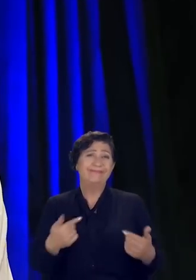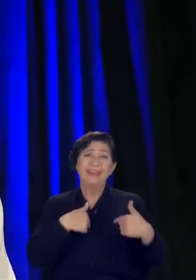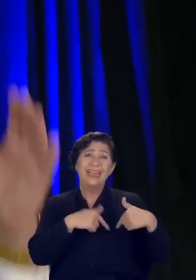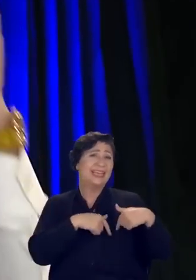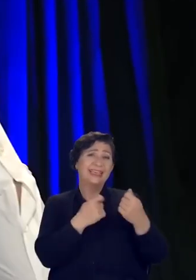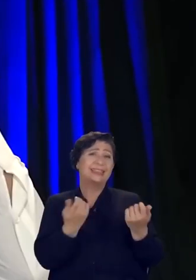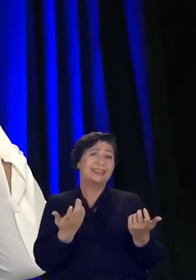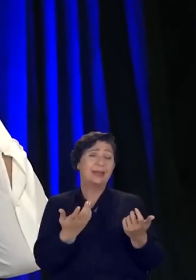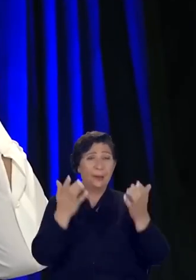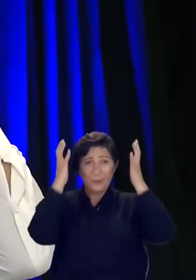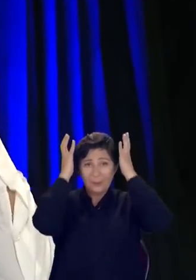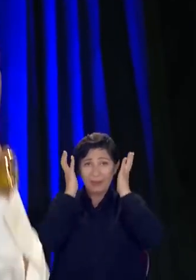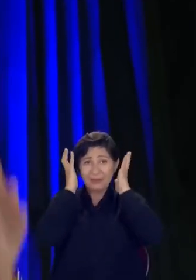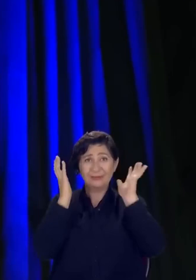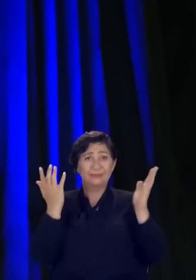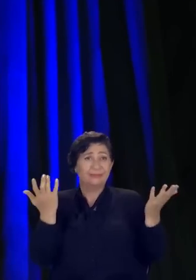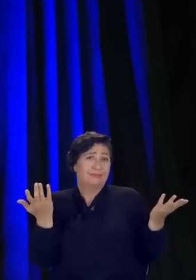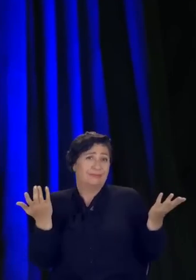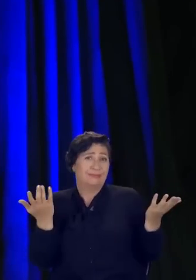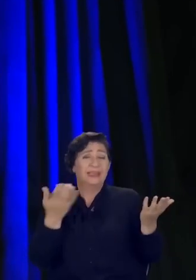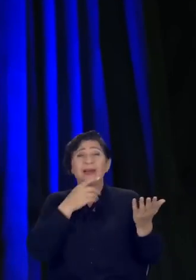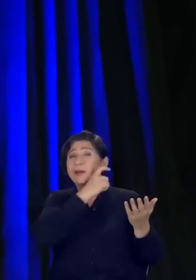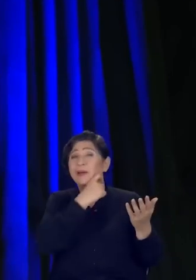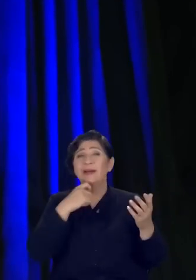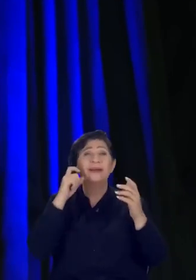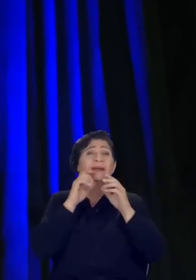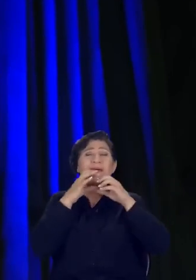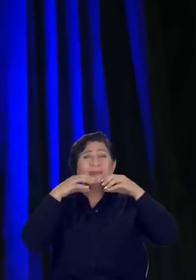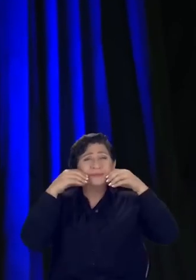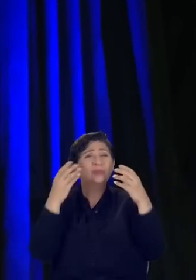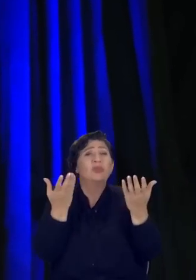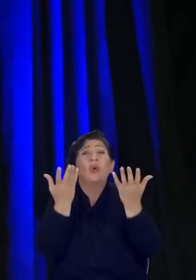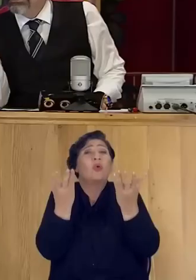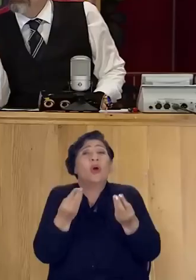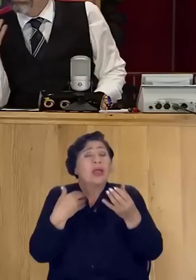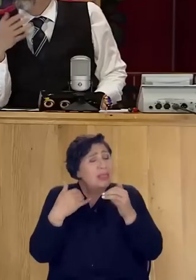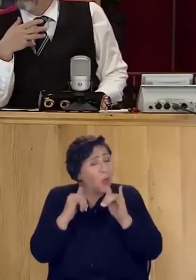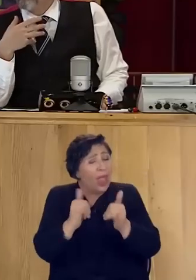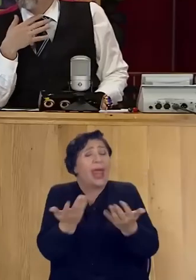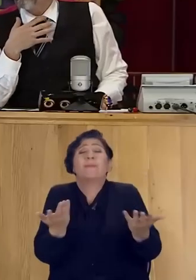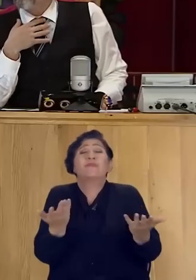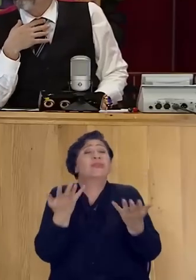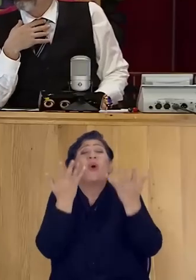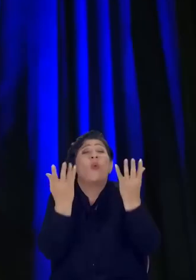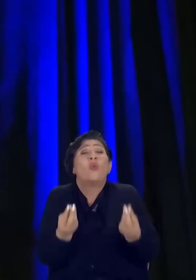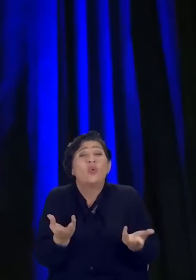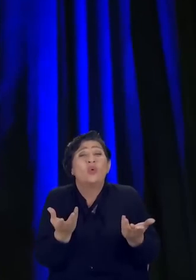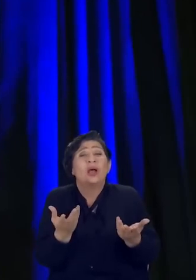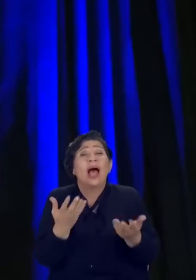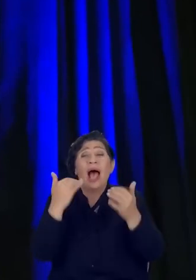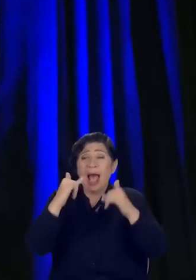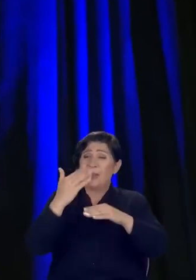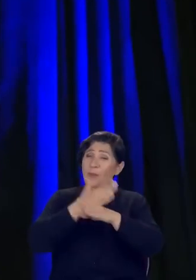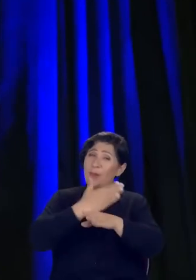Beni niye kırdın? Bak işte peruğu da taktım. Sakallı makallı. Ne olur oynarım yani, ne olur.